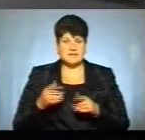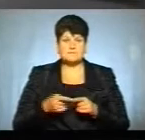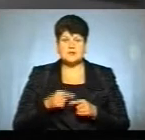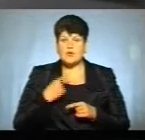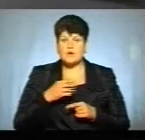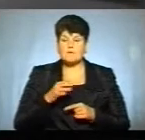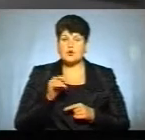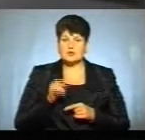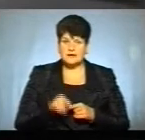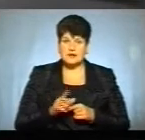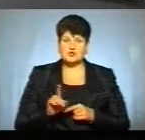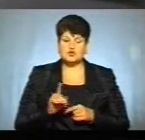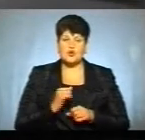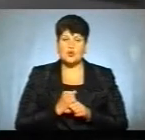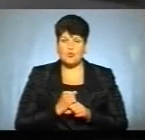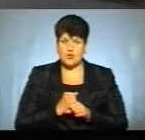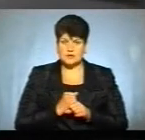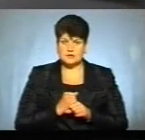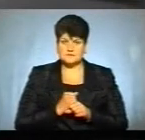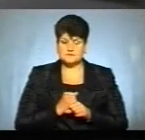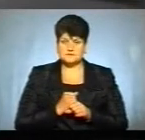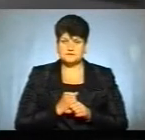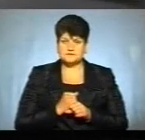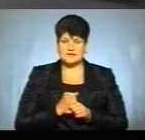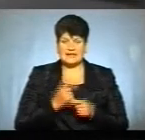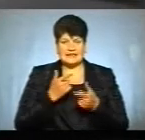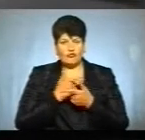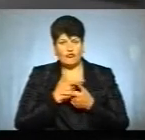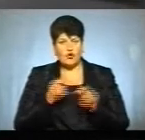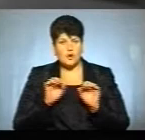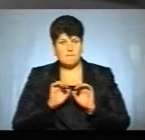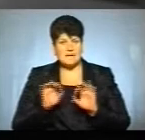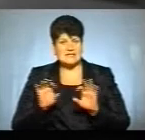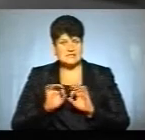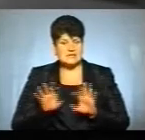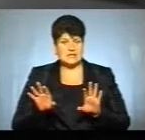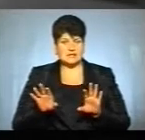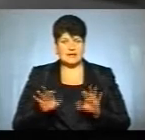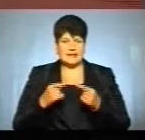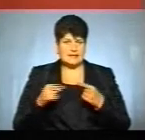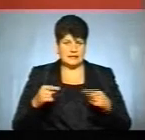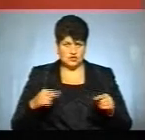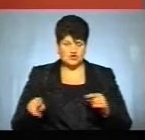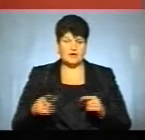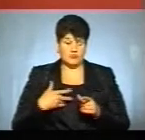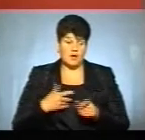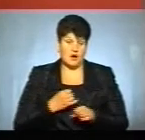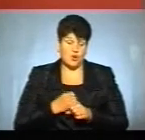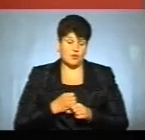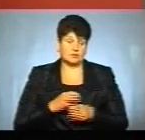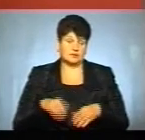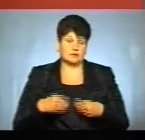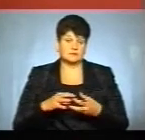те, що все-таки робота і інформаційна, і інша, вона робить свої